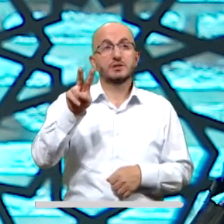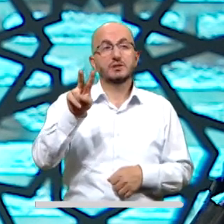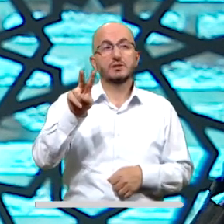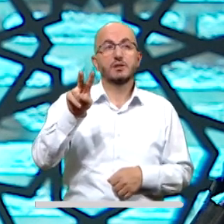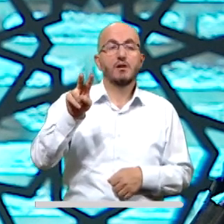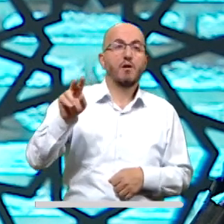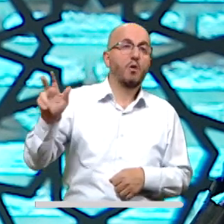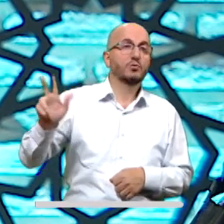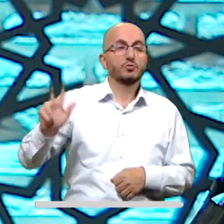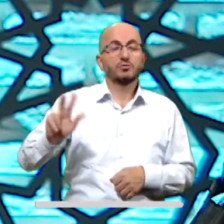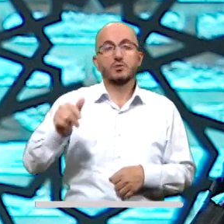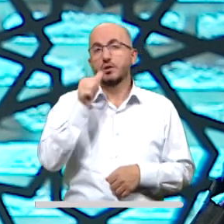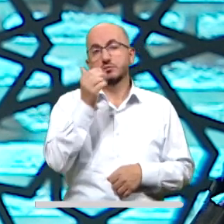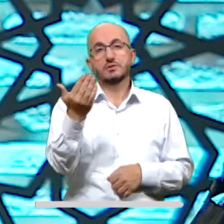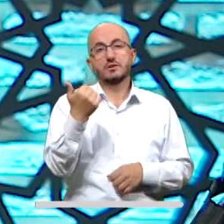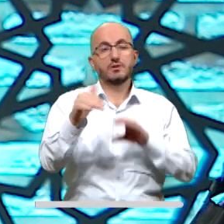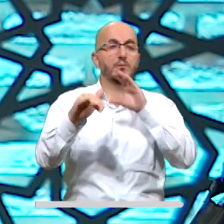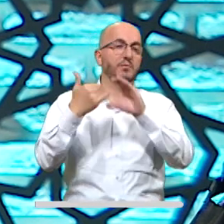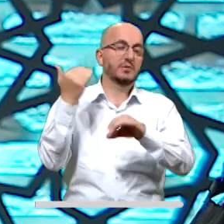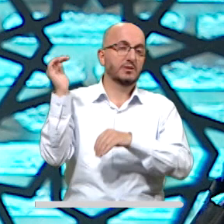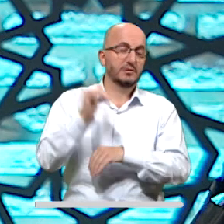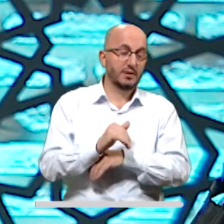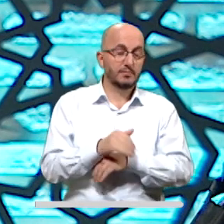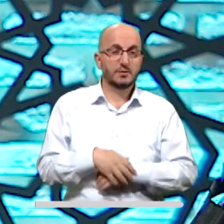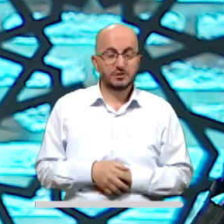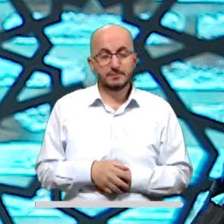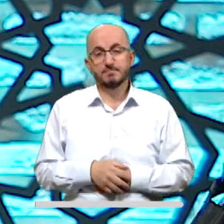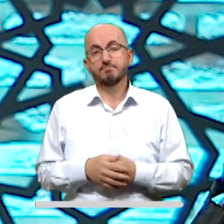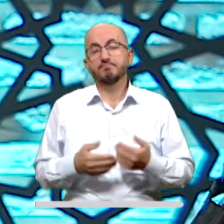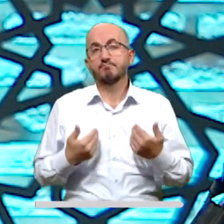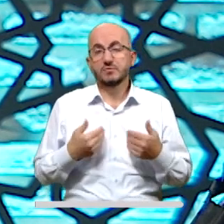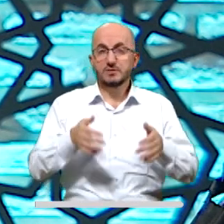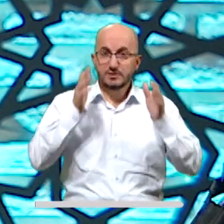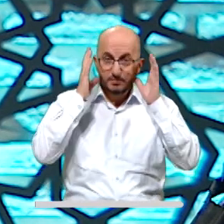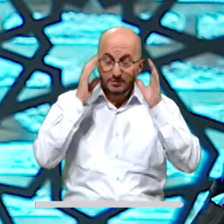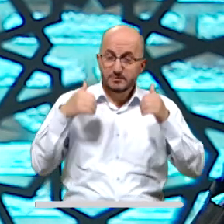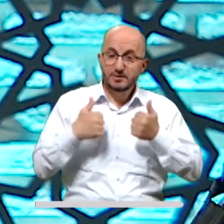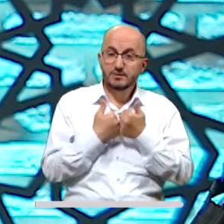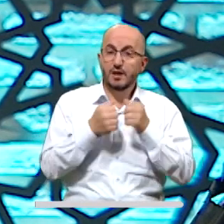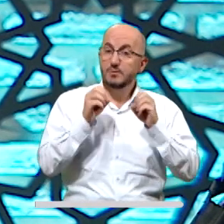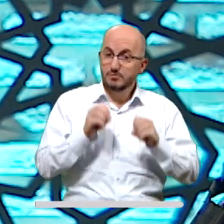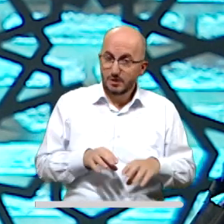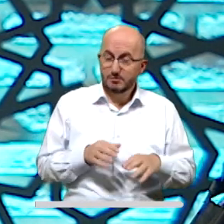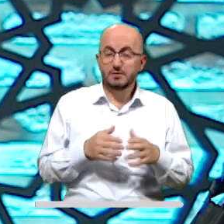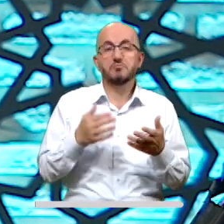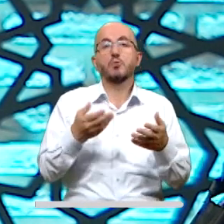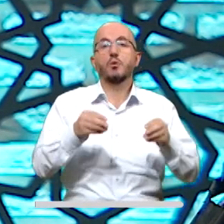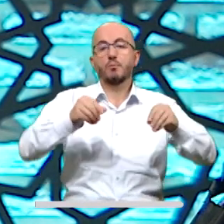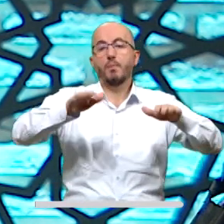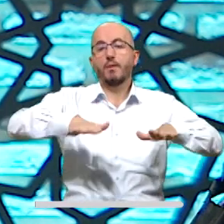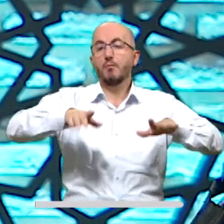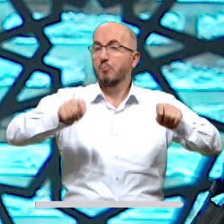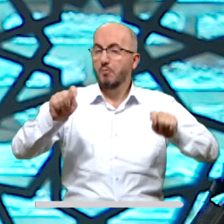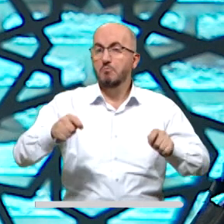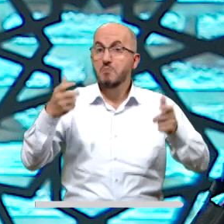dair sular idaresinden bir mesaj gelmiş. Şimdi biz bu durumda namazımızı kazaya mı bırakmalıyız yoksa teyemmüm mü